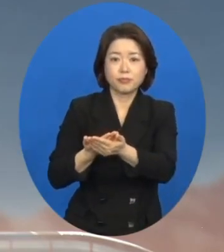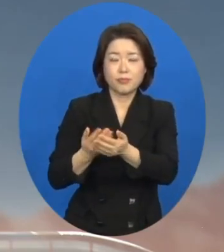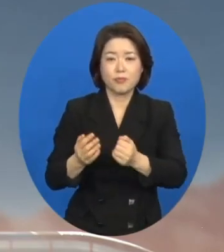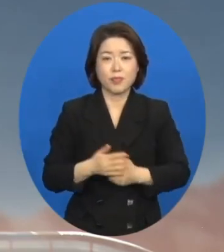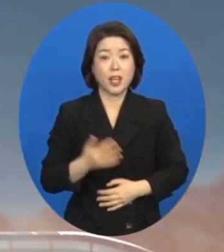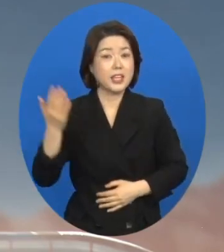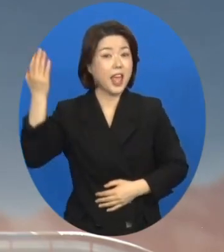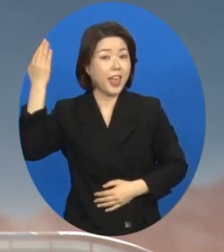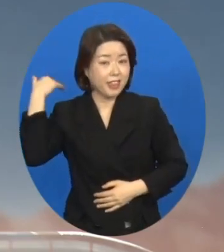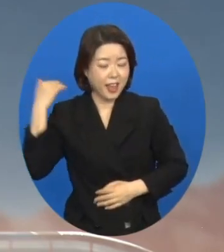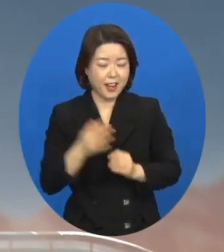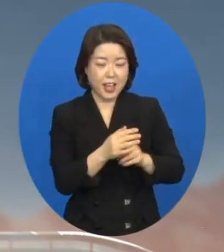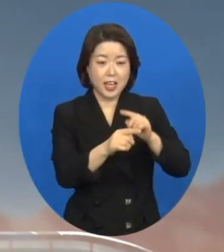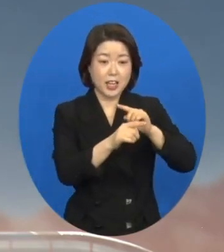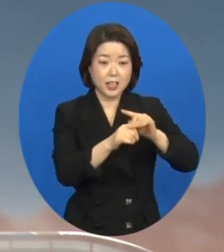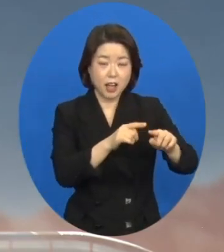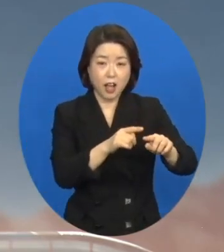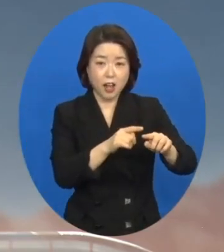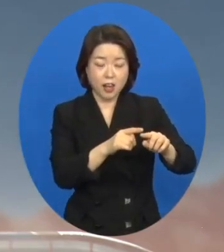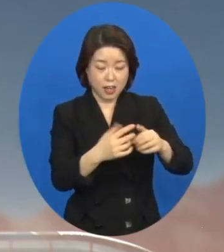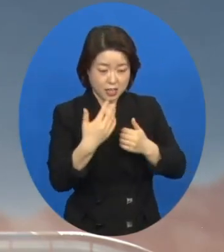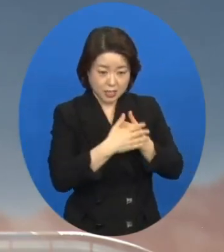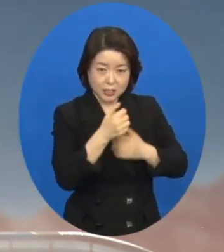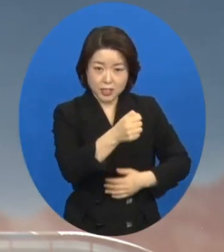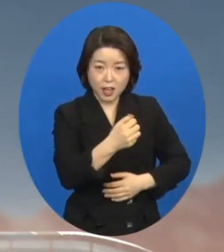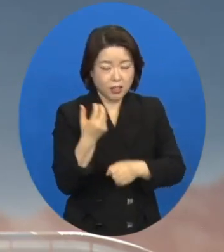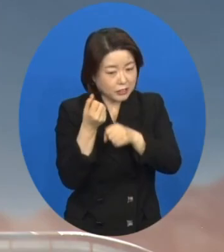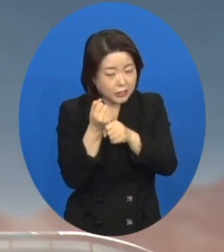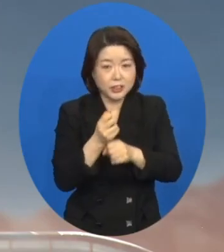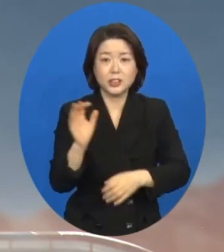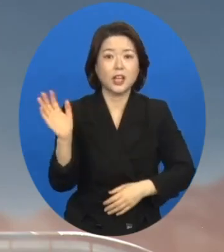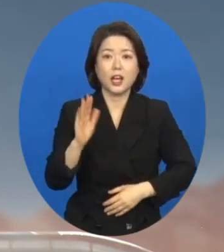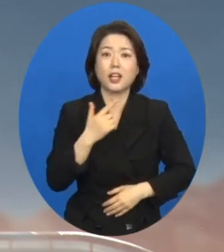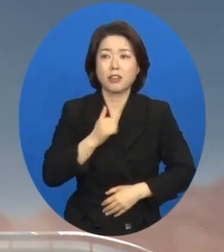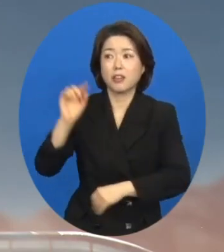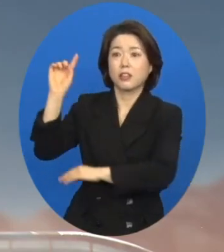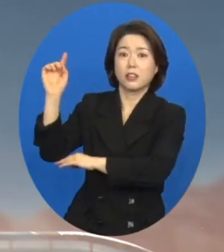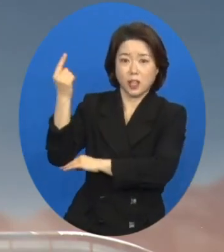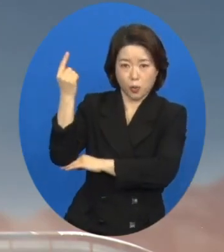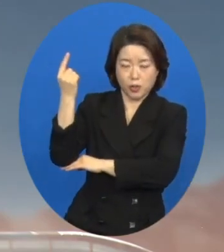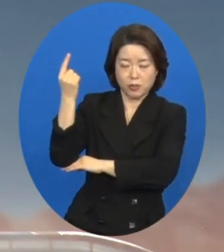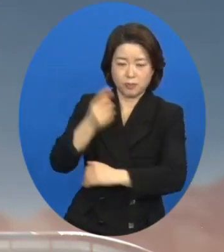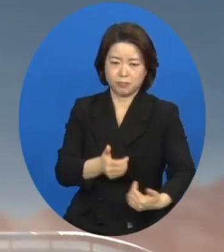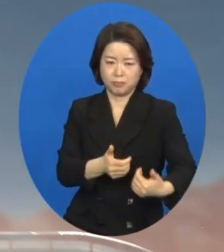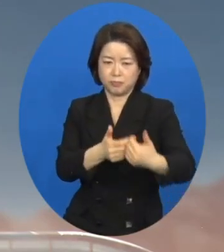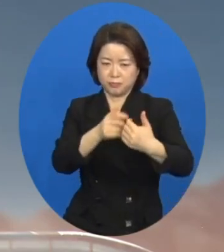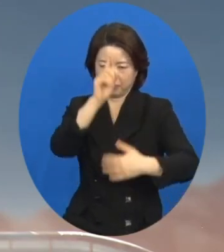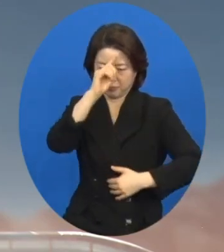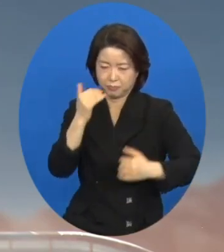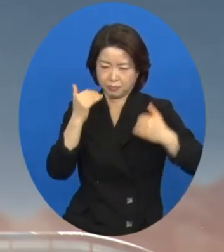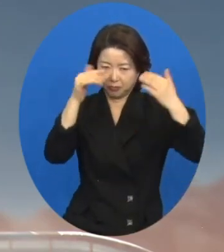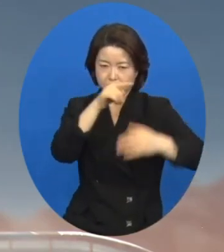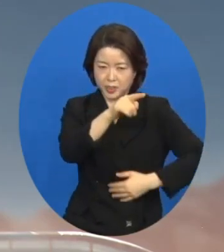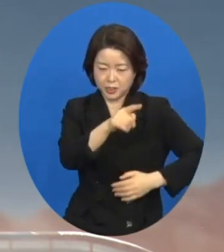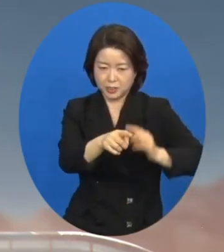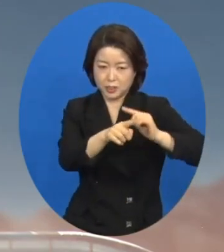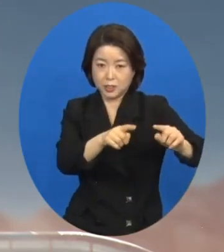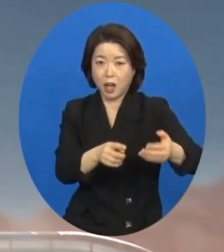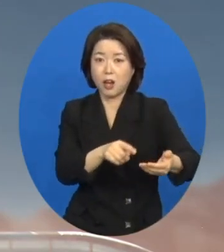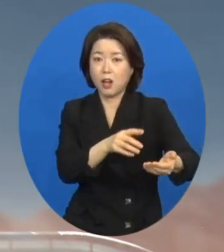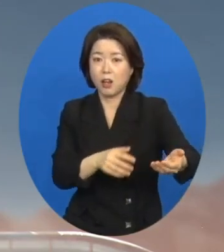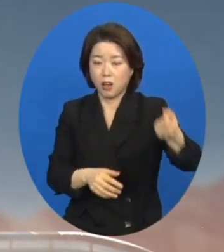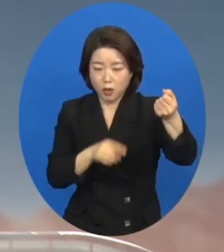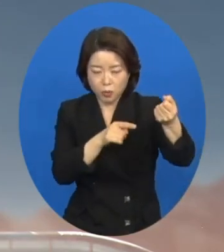칼과 단창을 의지하지 않았던 다윗이 적군 골리앗의 칼을 의지합니다.